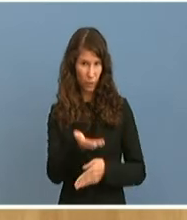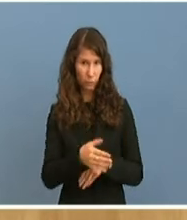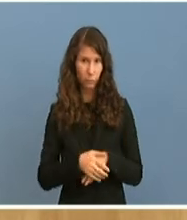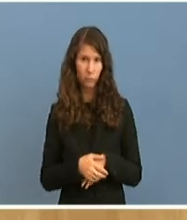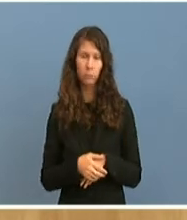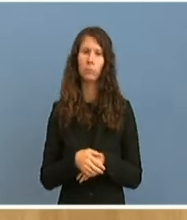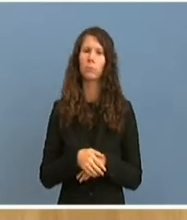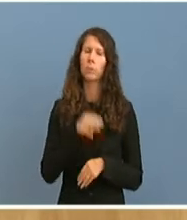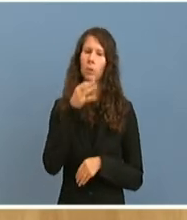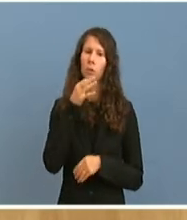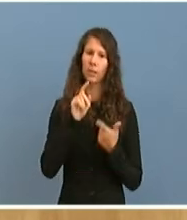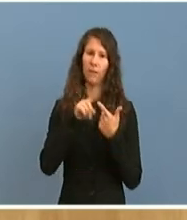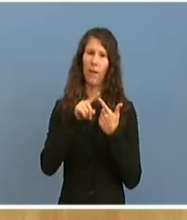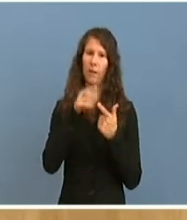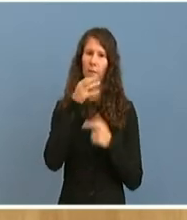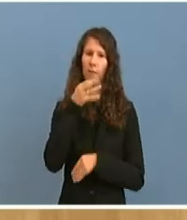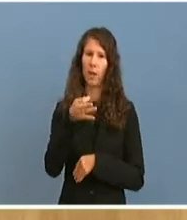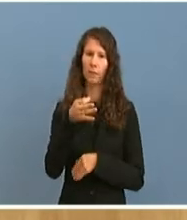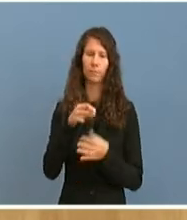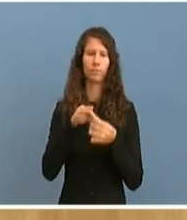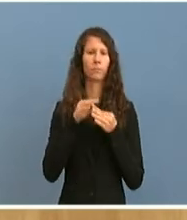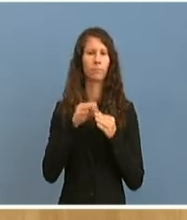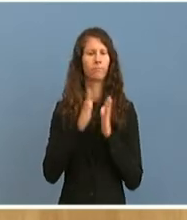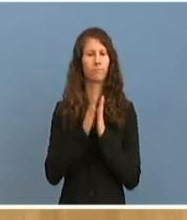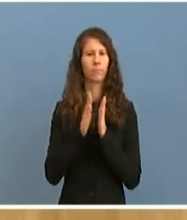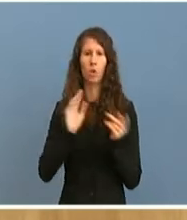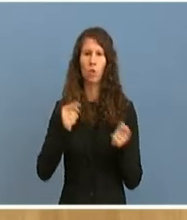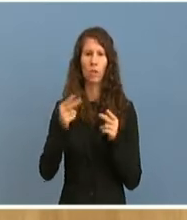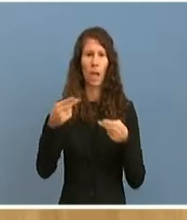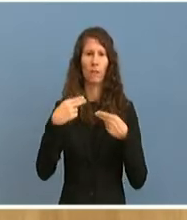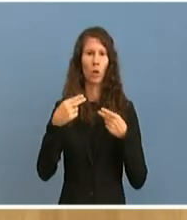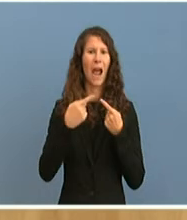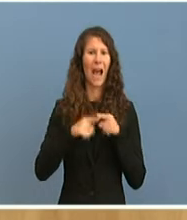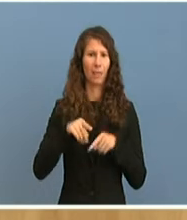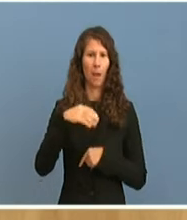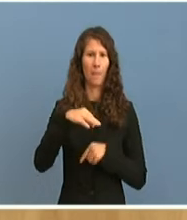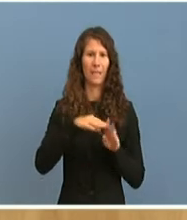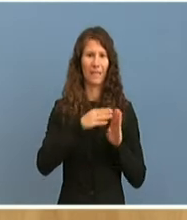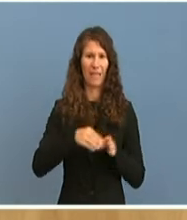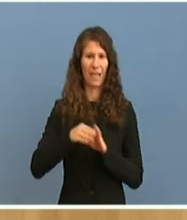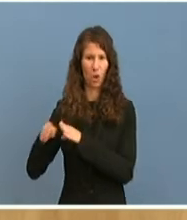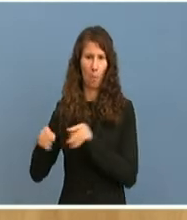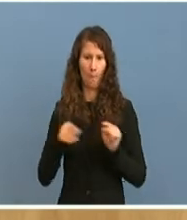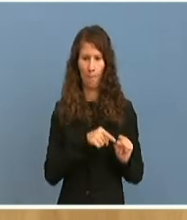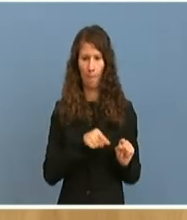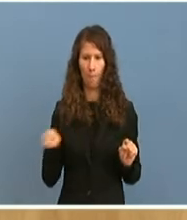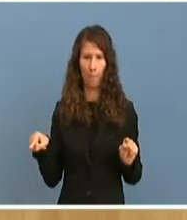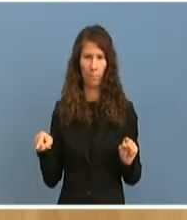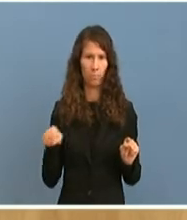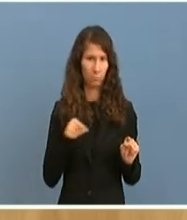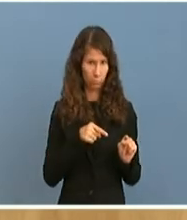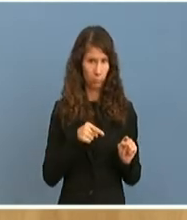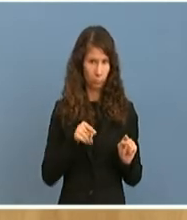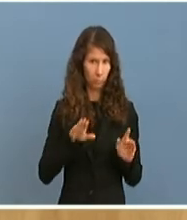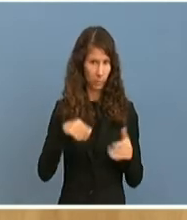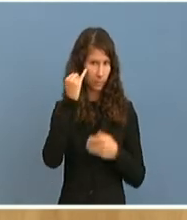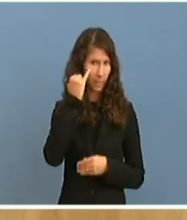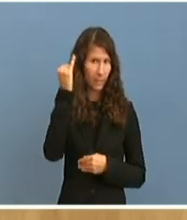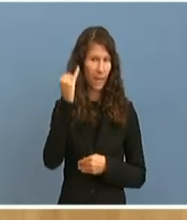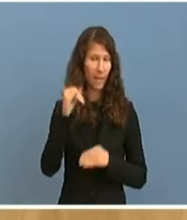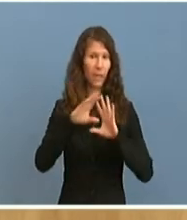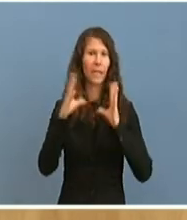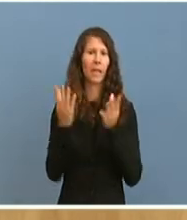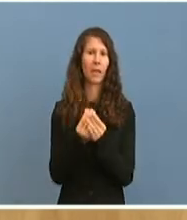Zwischenzeit eine zweite Frage mit der Bitte um eine kurze Antwort, ob es in anderen Ministerien die Idee gibt oder den Gedanken, vom